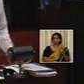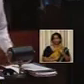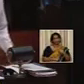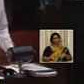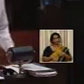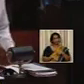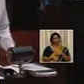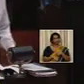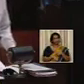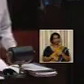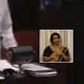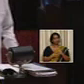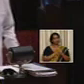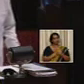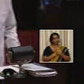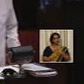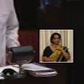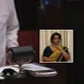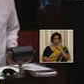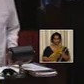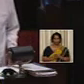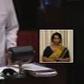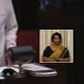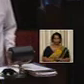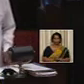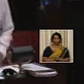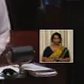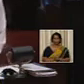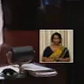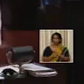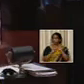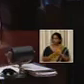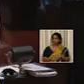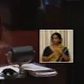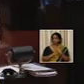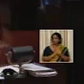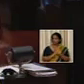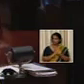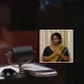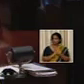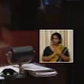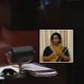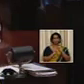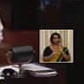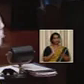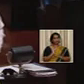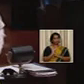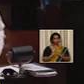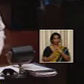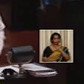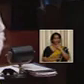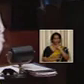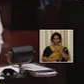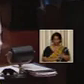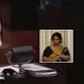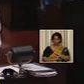මේ අවස්ථාවේ ගෞරවණීය ඉල්ලීමක් කරනවා. ඒ වගේම ගරු අග්‍රාමාත්‍යතුමාට මම යොමු කරන්න